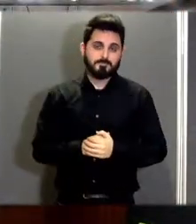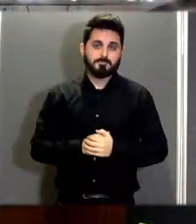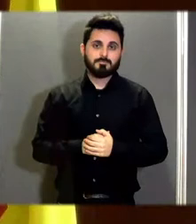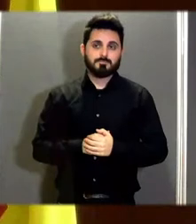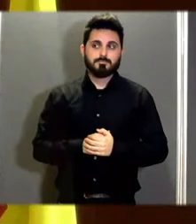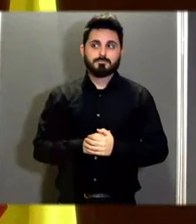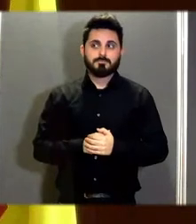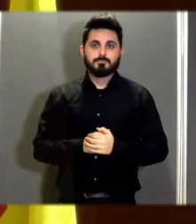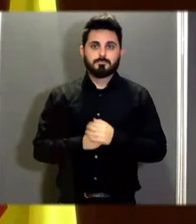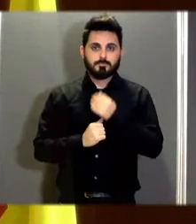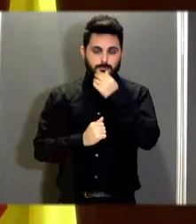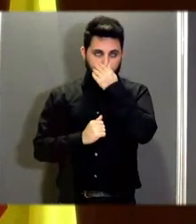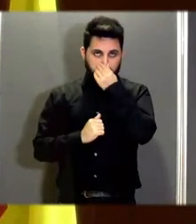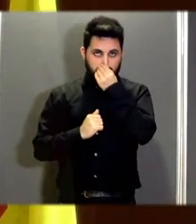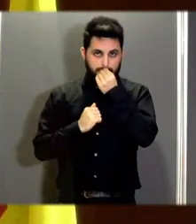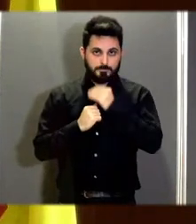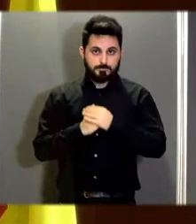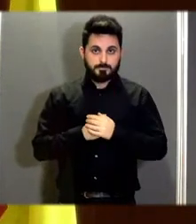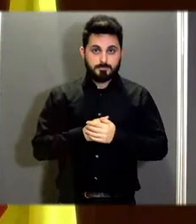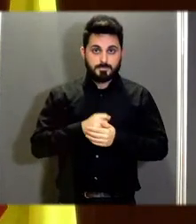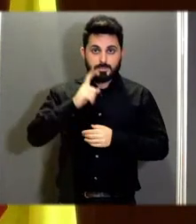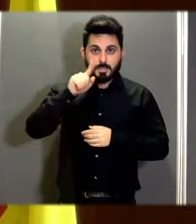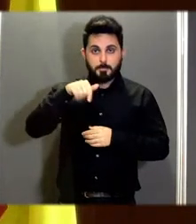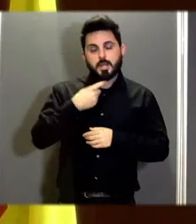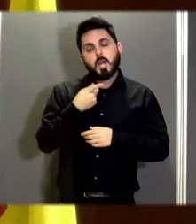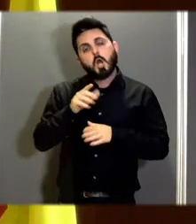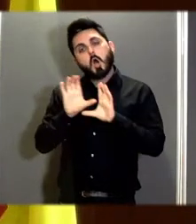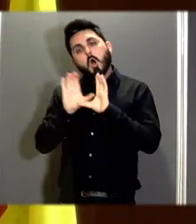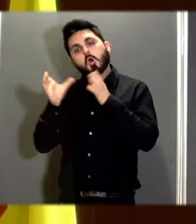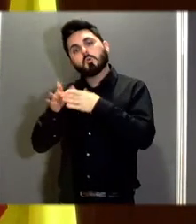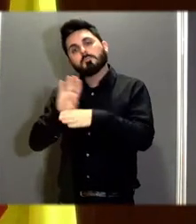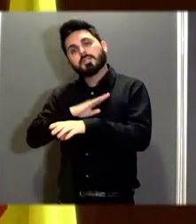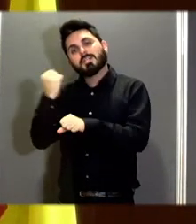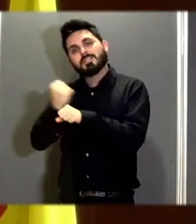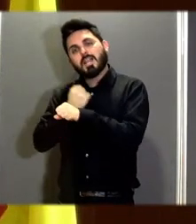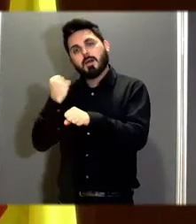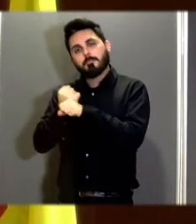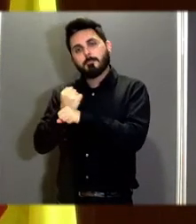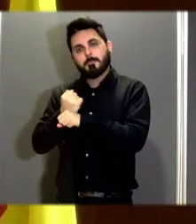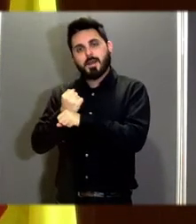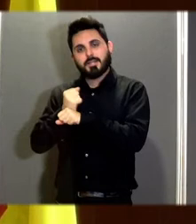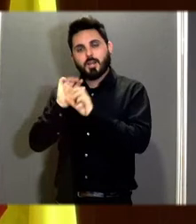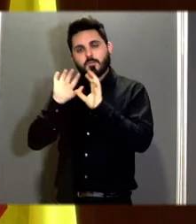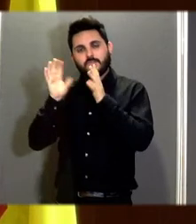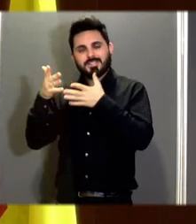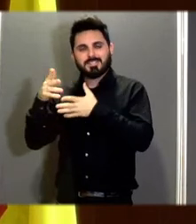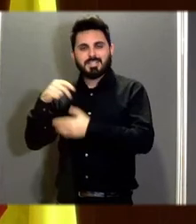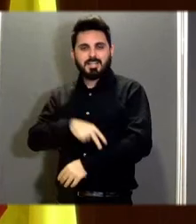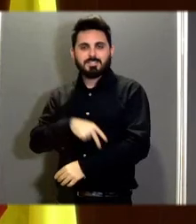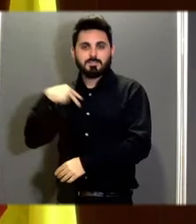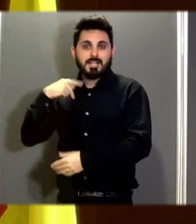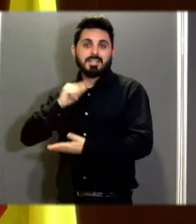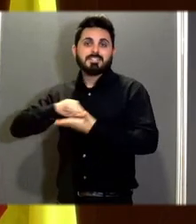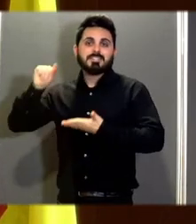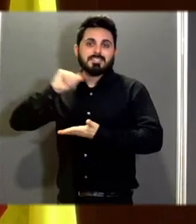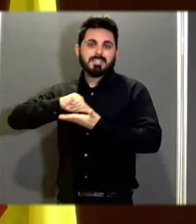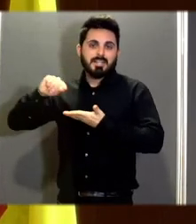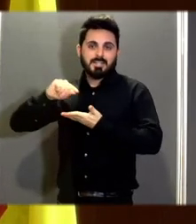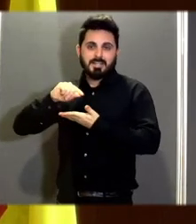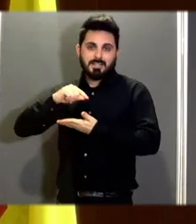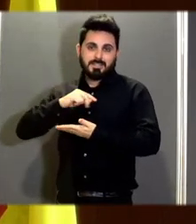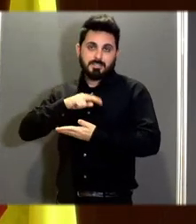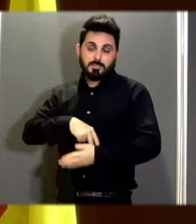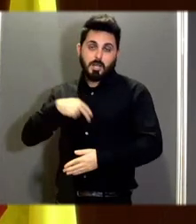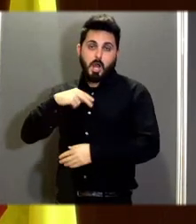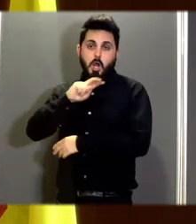D'entre d'ells també hi ha hagut, evidentment, el grup de treball de la Conferència Nacional de Secretaris i Secretàries Nacionals, amb en Josep Lluís Rodríguez